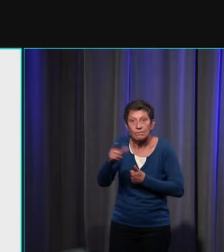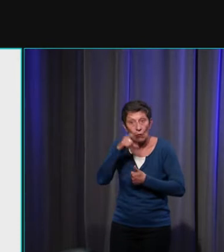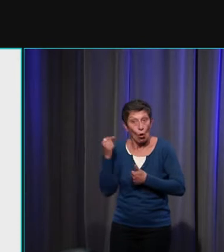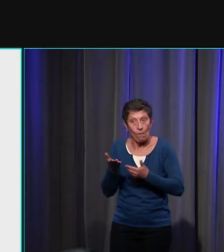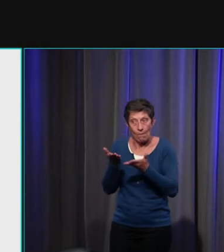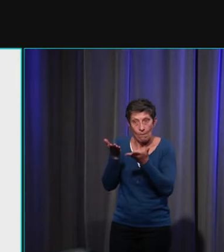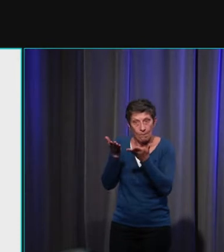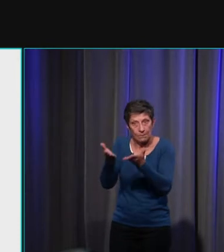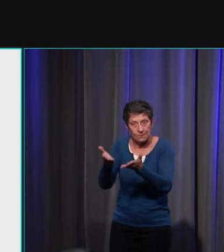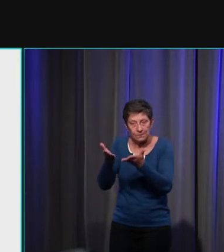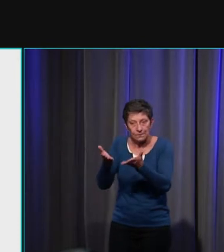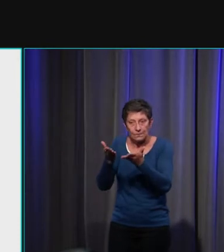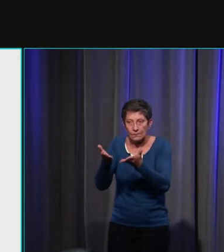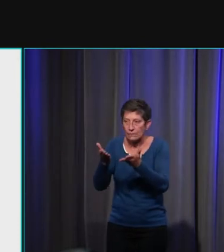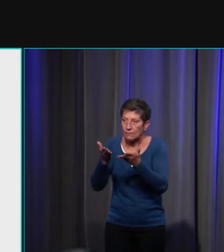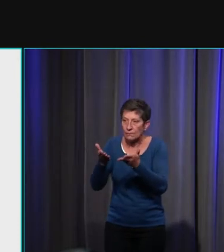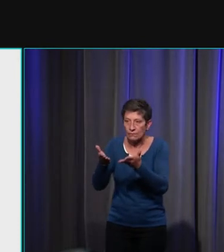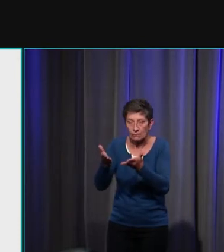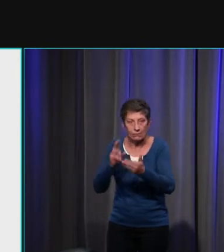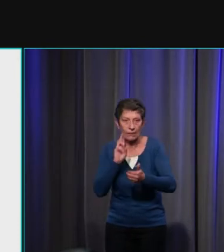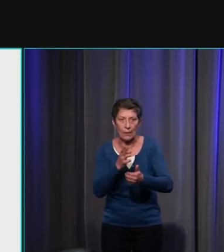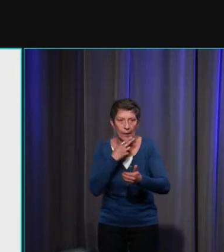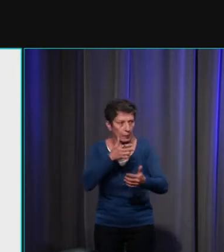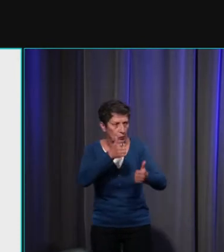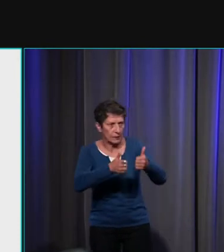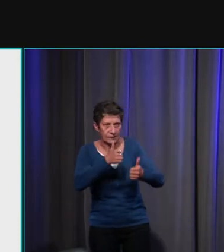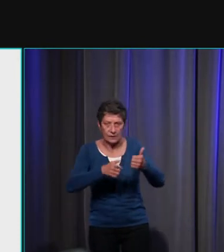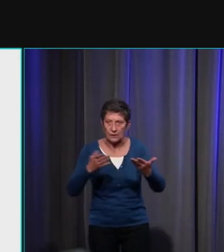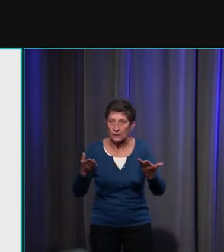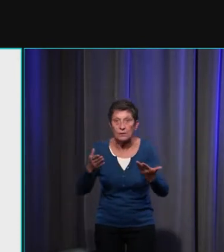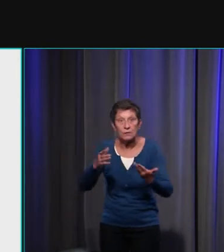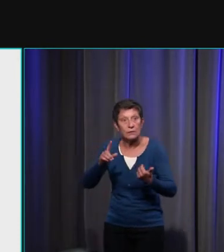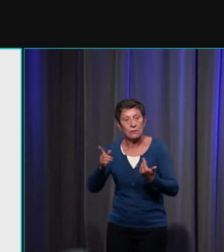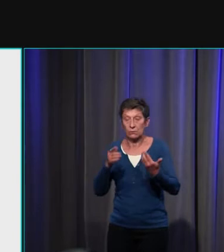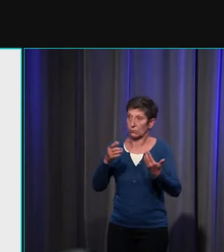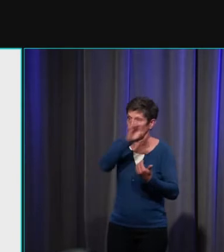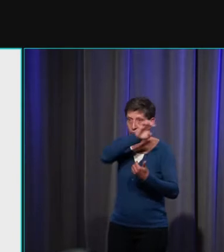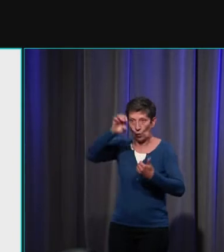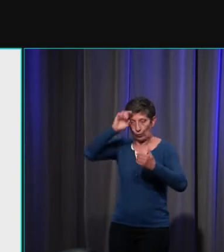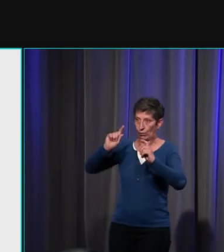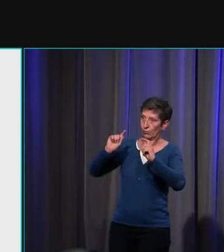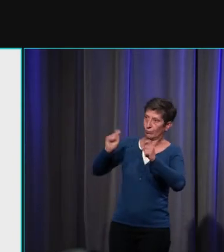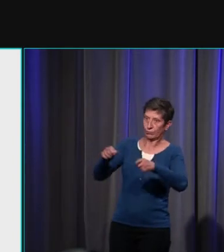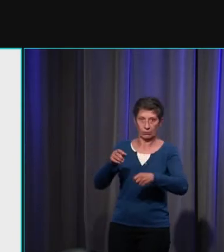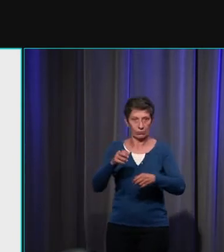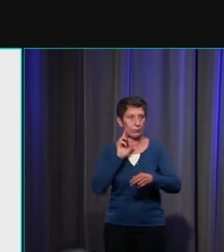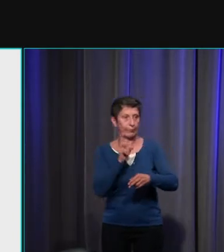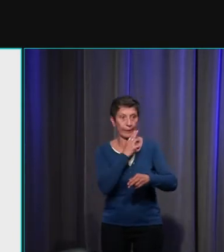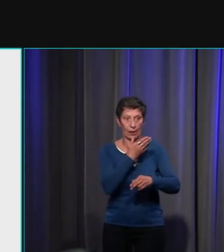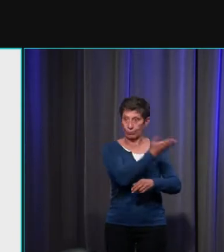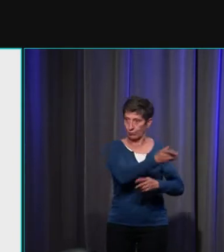qui défile à papoter un certain moment alors qu'il devait son couronnement impérial au même pape innocent iii